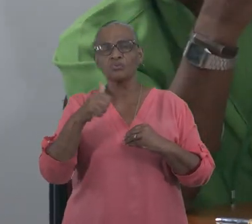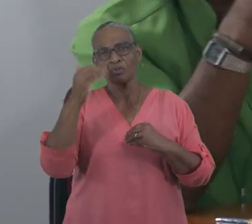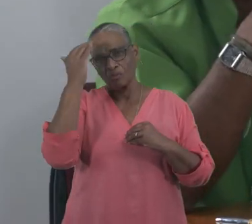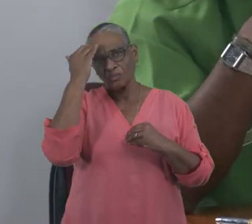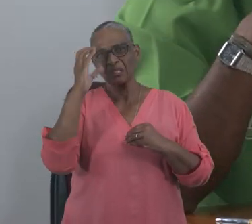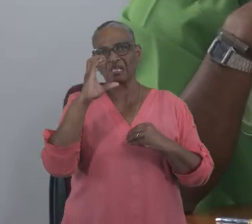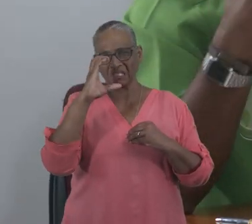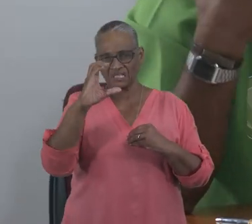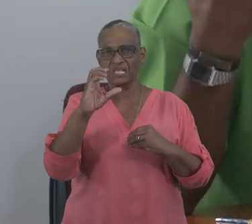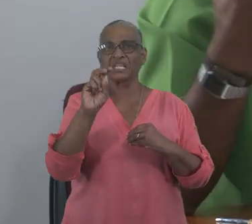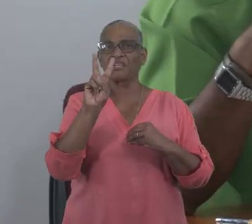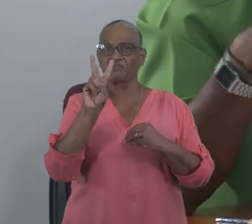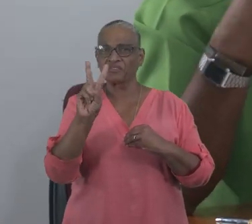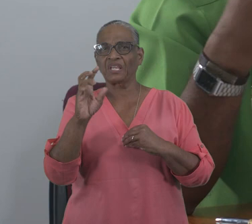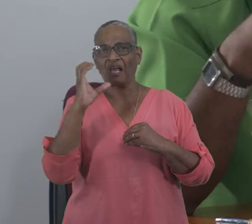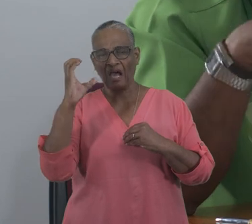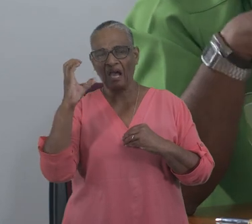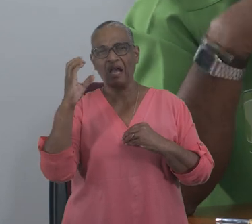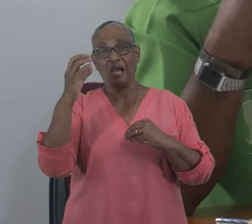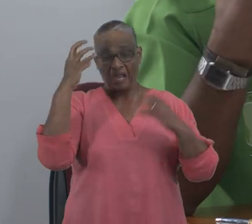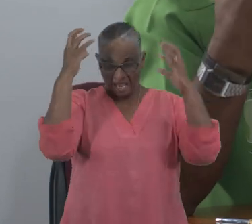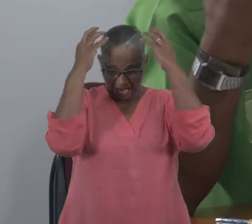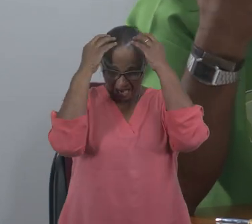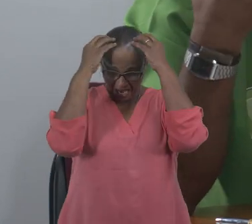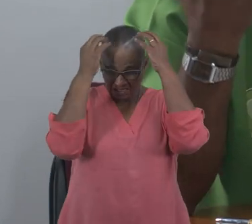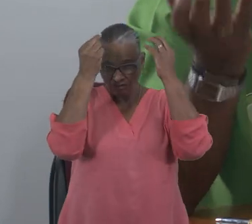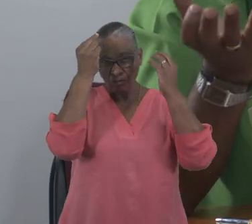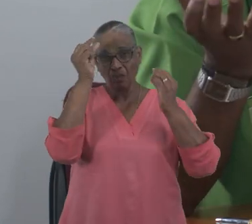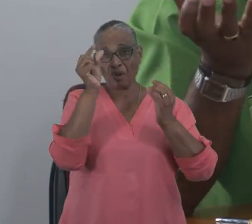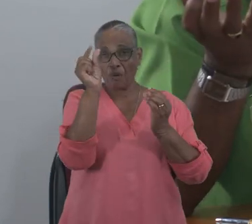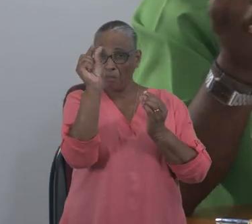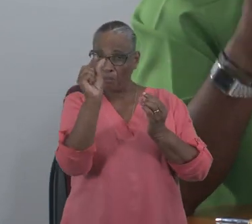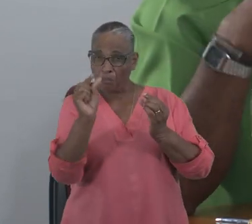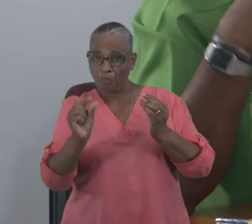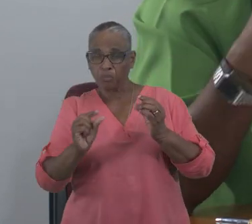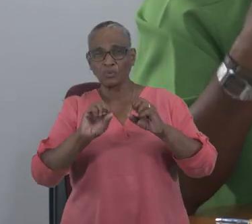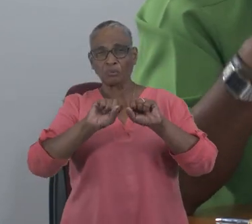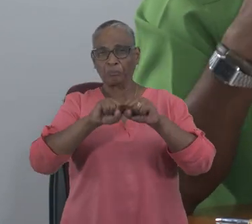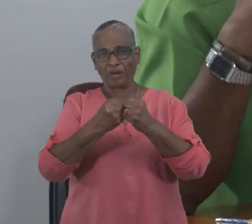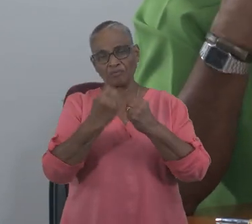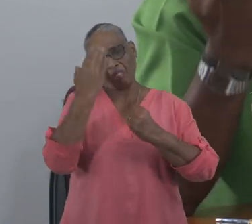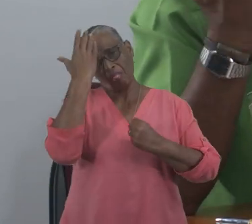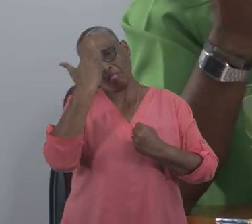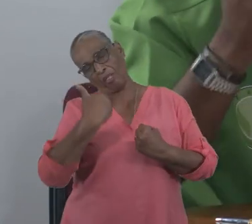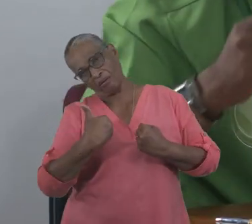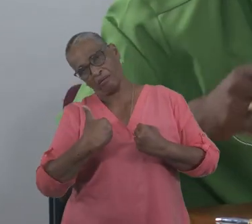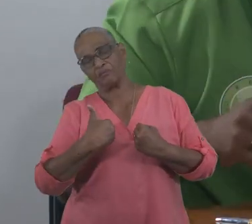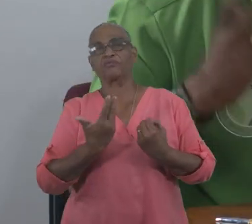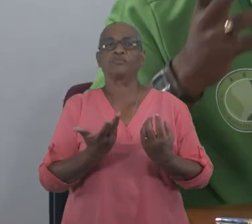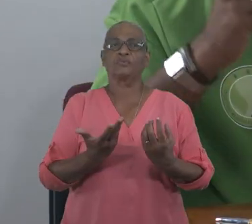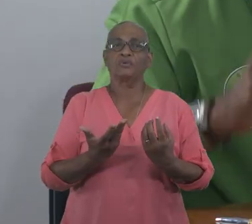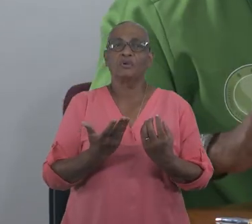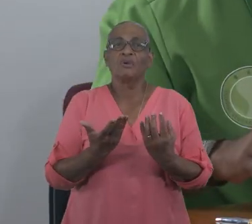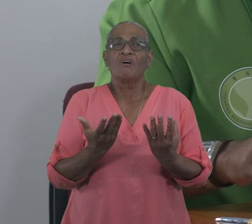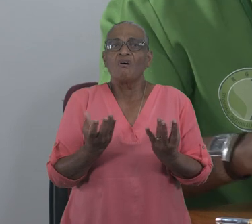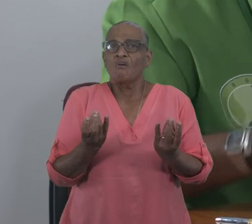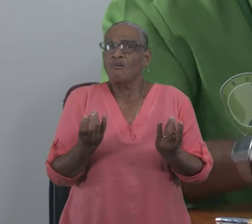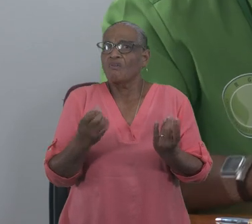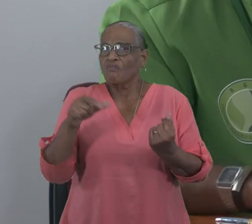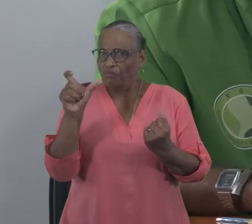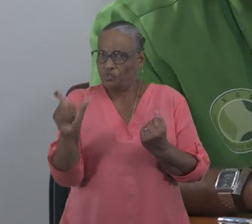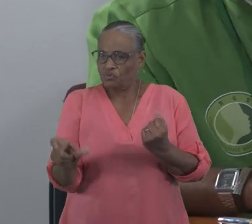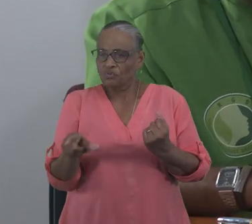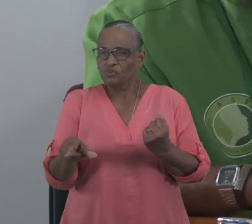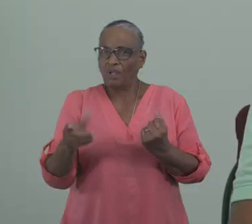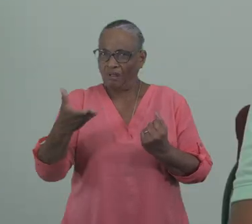zien of als dat niet. CVA is gewoon hersen, bloedvat, ongeluk. Een normaal betekent beroerte. Nou, wat